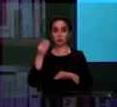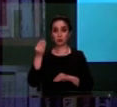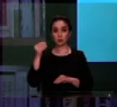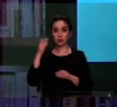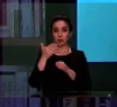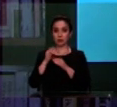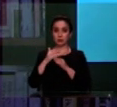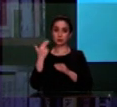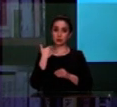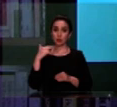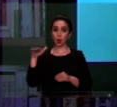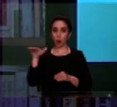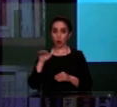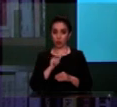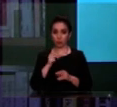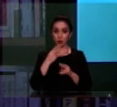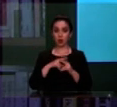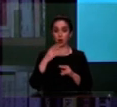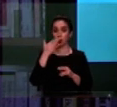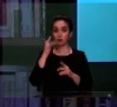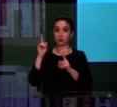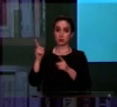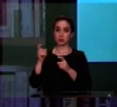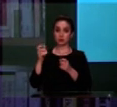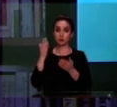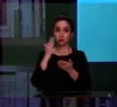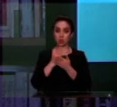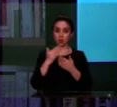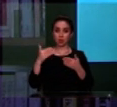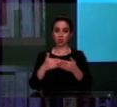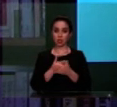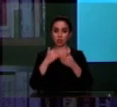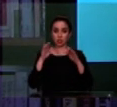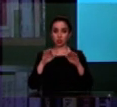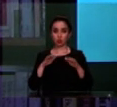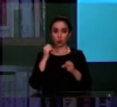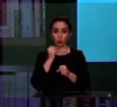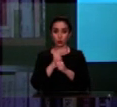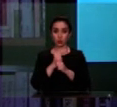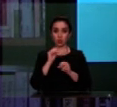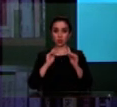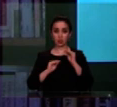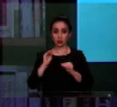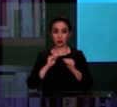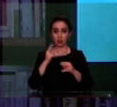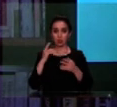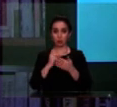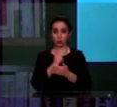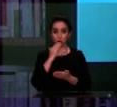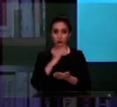kredit olib, xorijdan investitsiya kiritish va yangi ish o'rinlarini yaratishdan